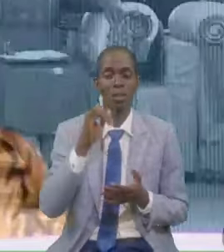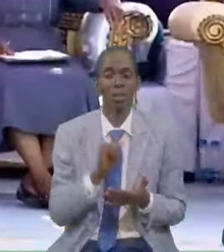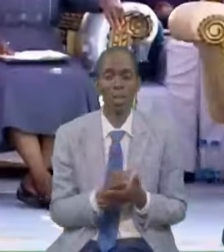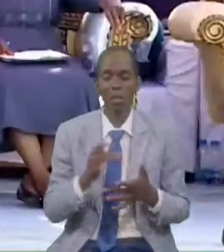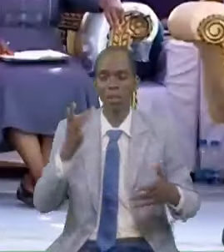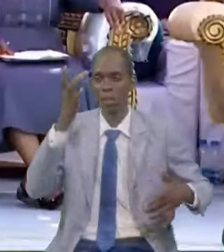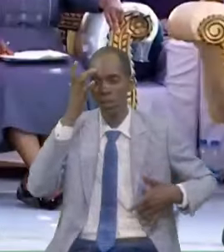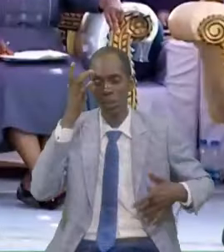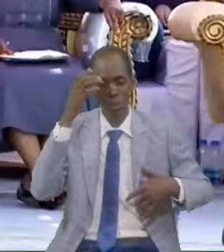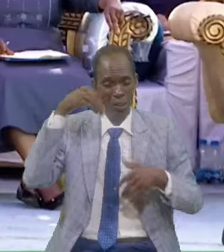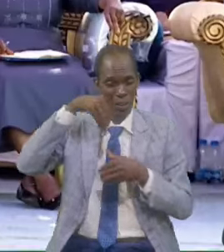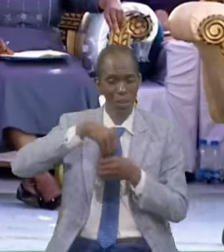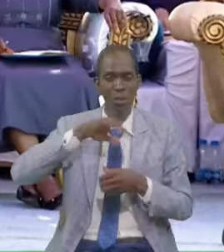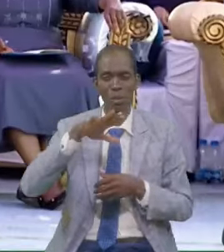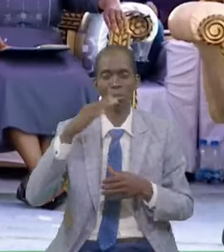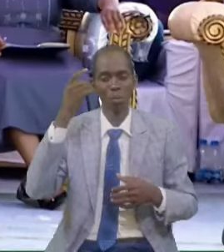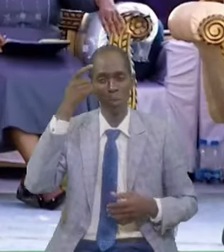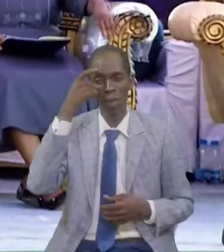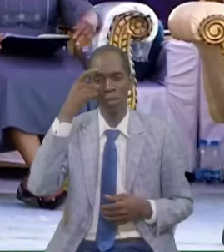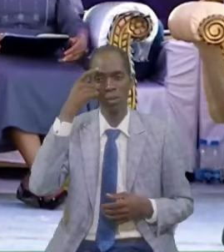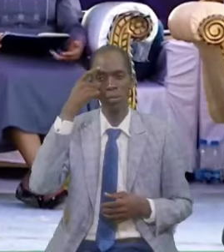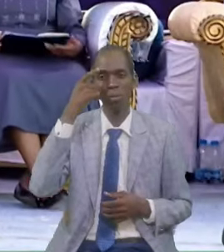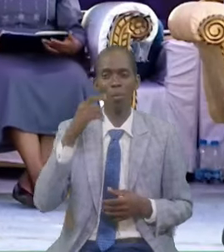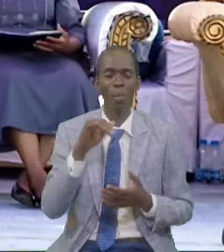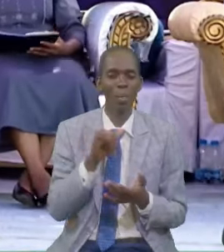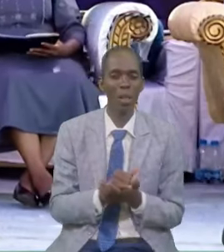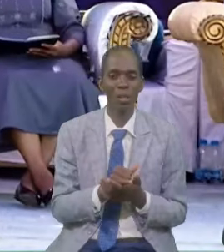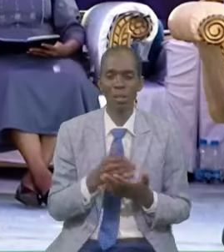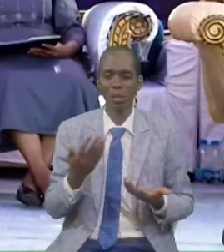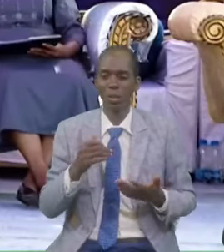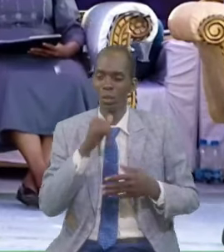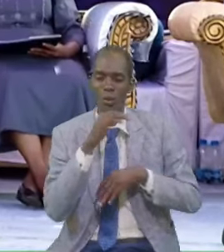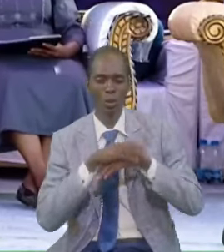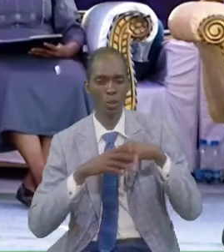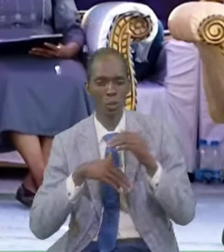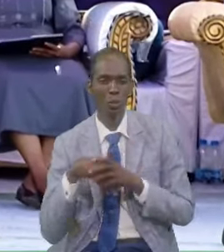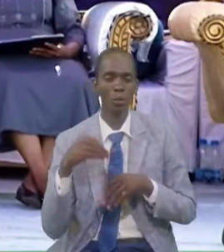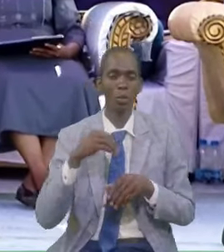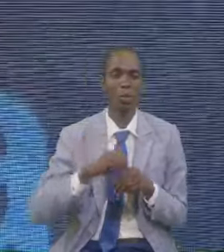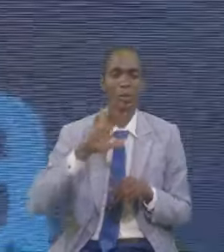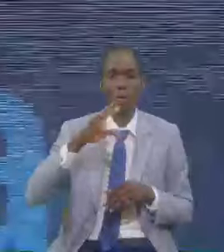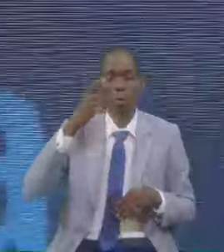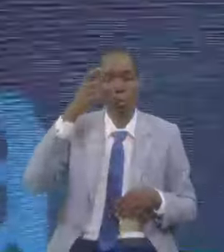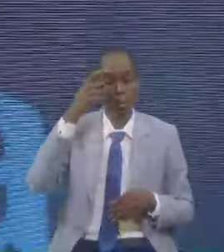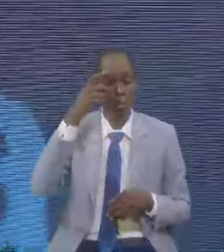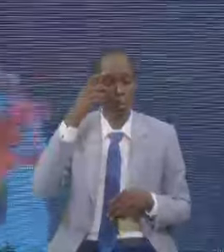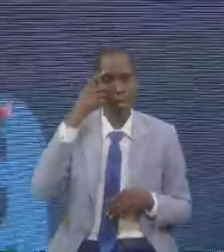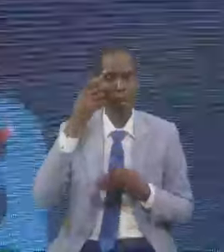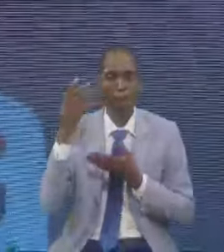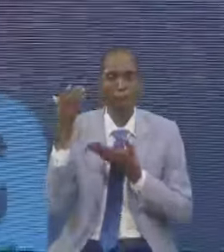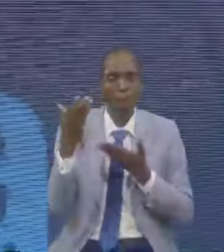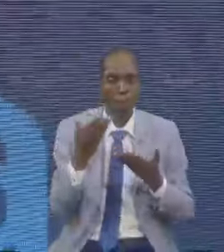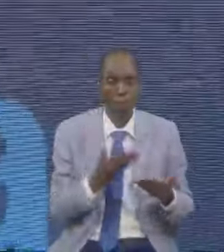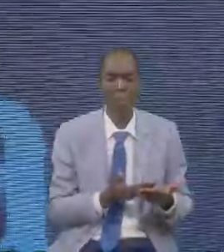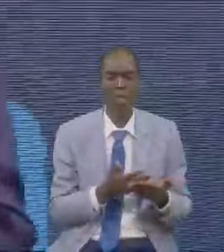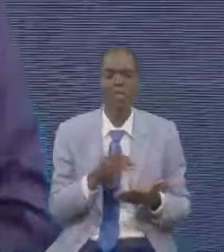మ్యాన్, ఆ యొక్క రోగం అంతరంగ పురుషునిలో, డిస్కంఫర్ట్ ఇన్ ది ఇన్నర్ మ్యాన్, అది అంతరంగ పురుషునిలో సౌఖ్యంగా ఉంది, బ్రింగ్స్ దిస్ అరే ఇన్